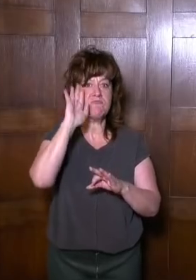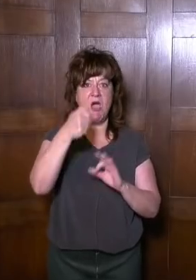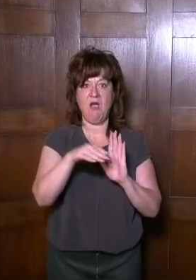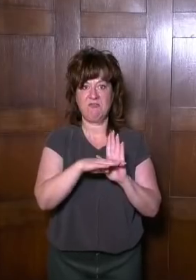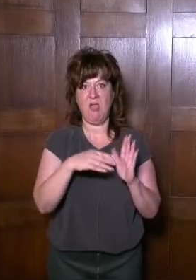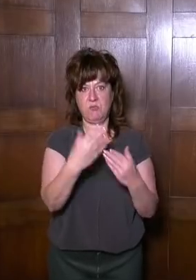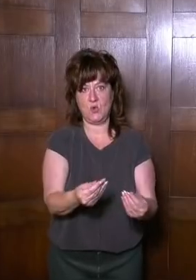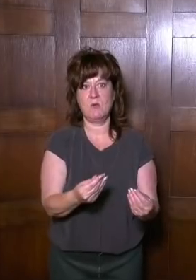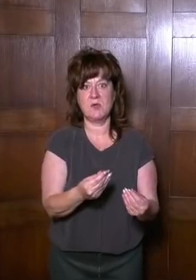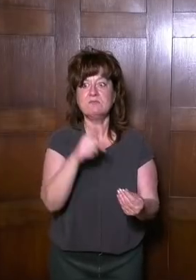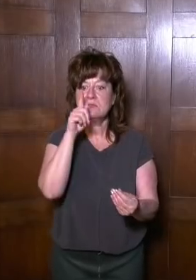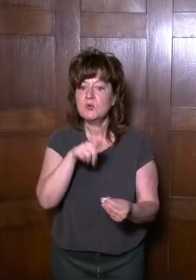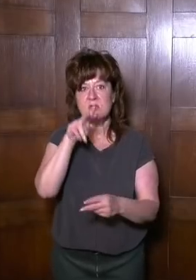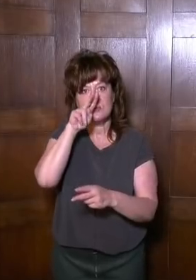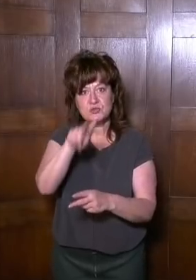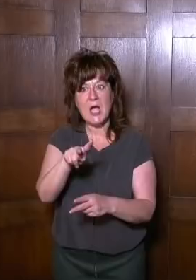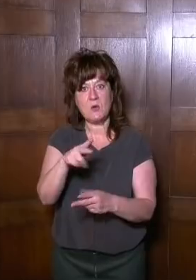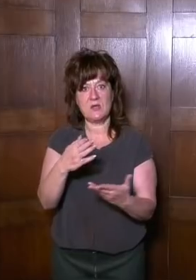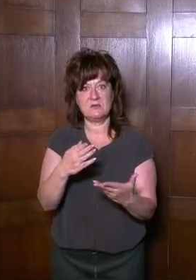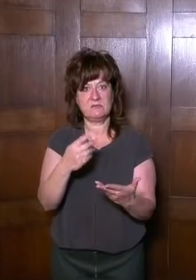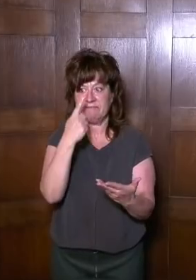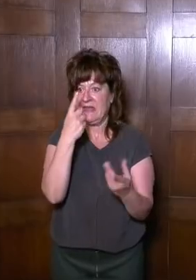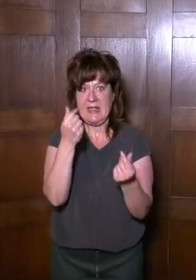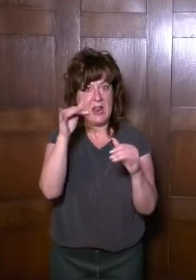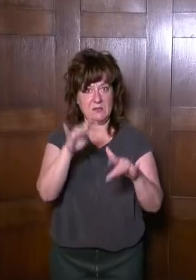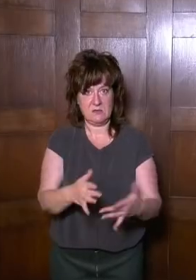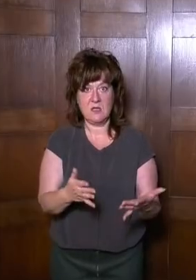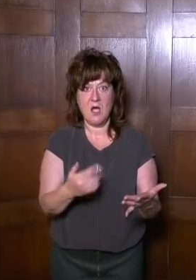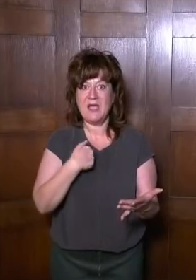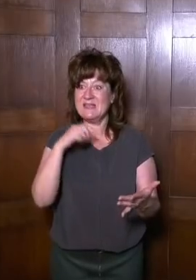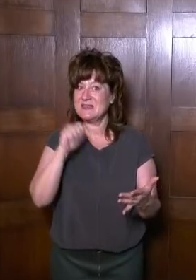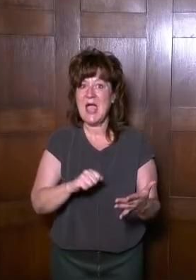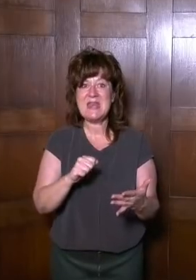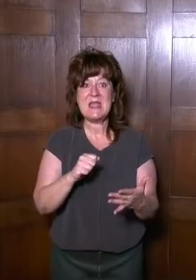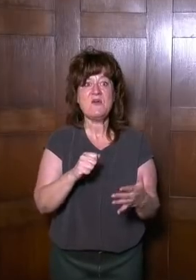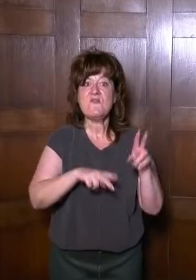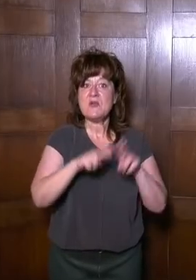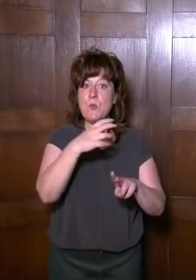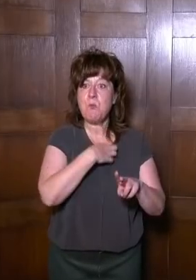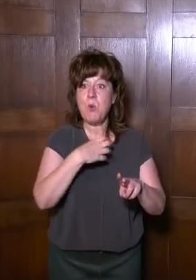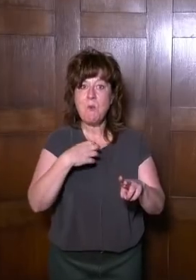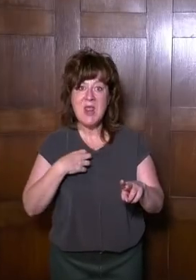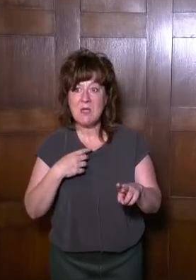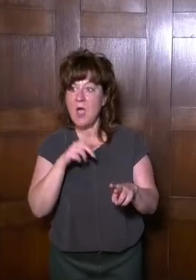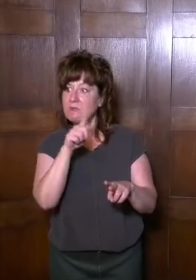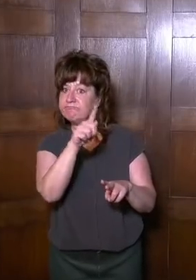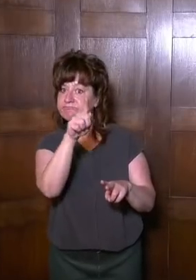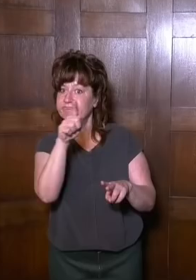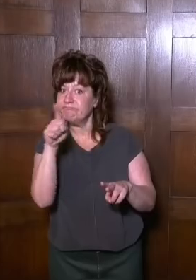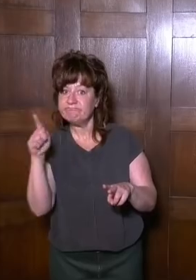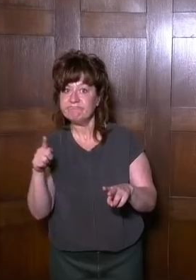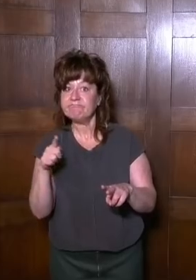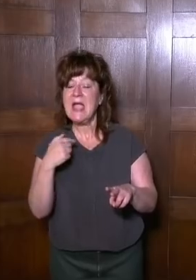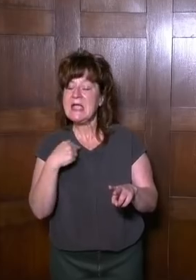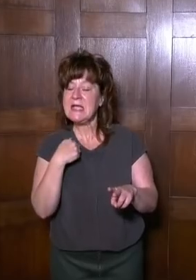auch schauen, werden, wenn Gelder, ich kann die einzelnen Probleme, die wir jetzt hier angesprochen haben, bestens nachvollziehen. Ja?